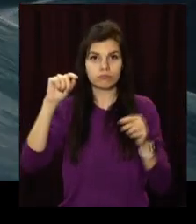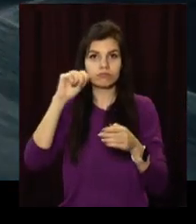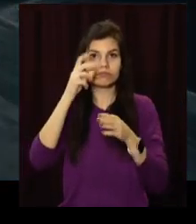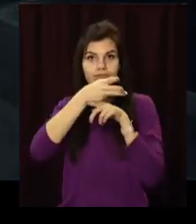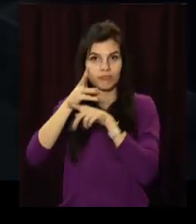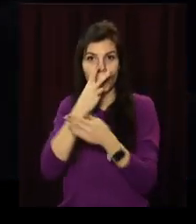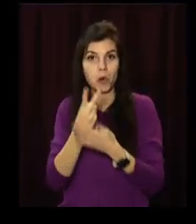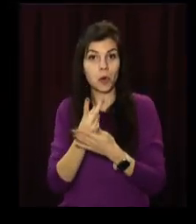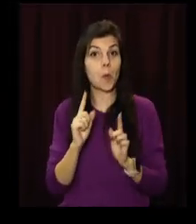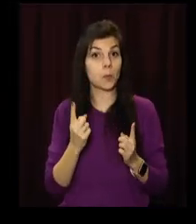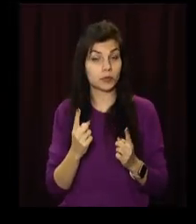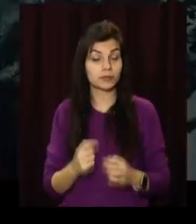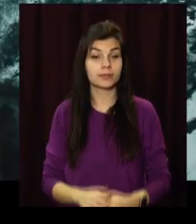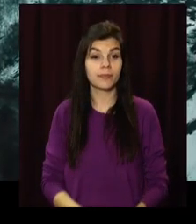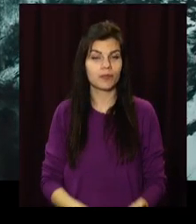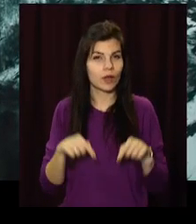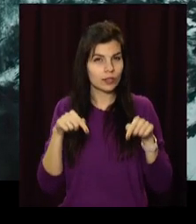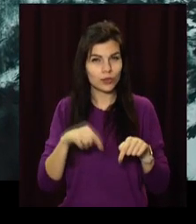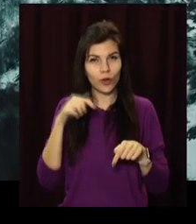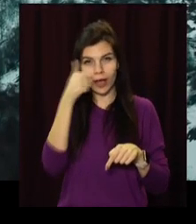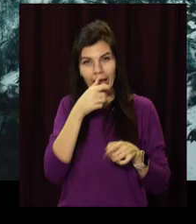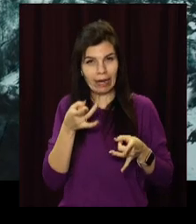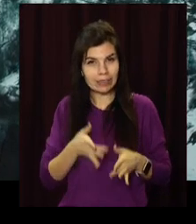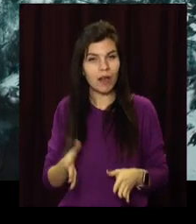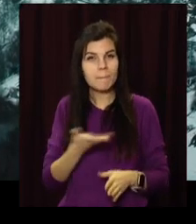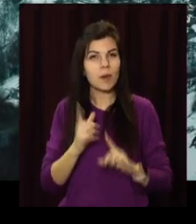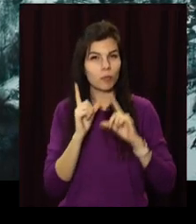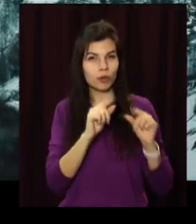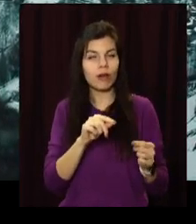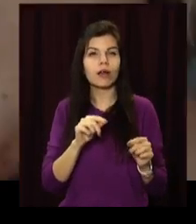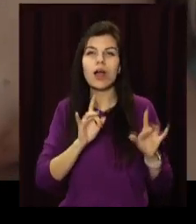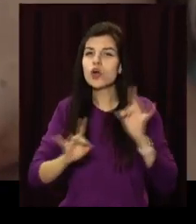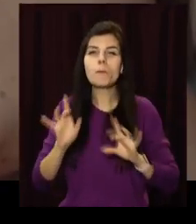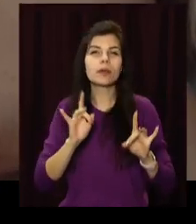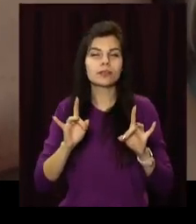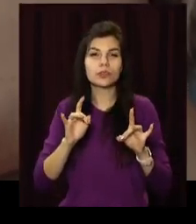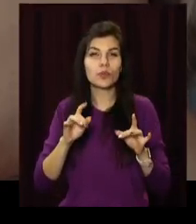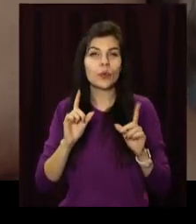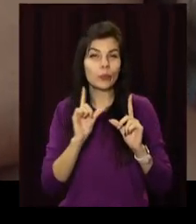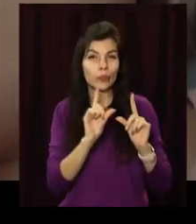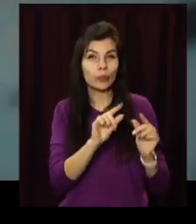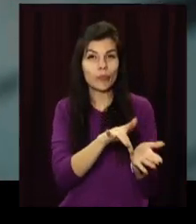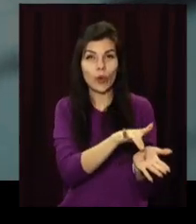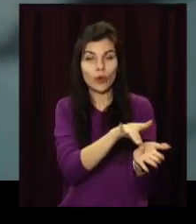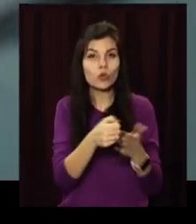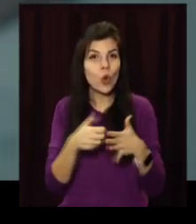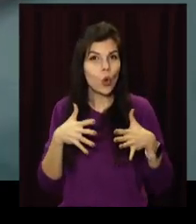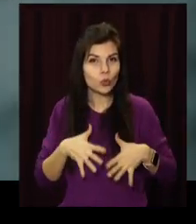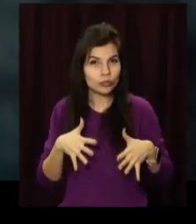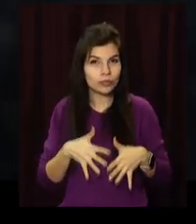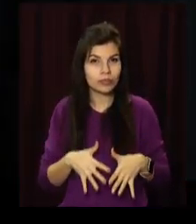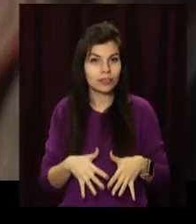зацікавив світових титанів кіноіндустрії та чому його охоче демонструють у багатьох країнах світу? Юлія Демченко